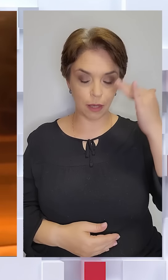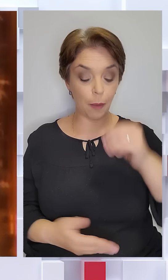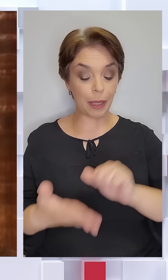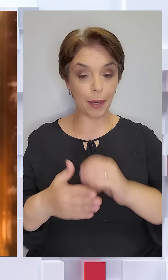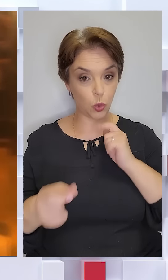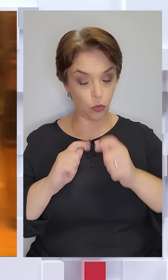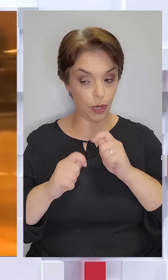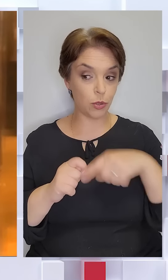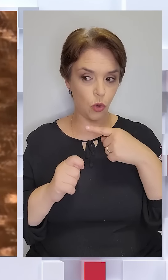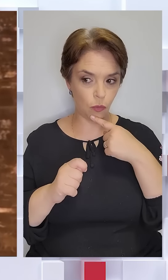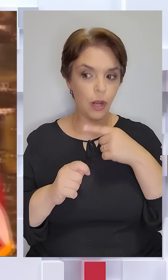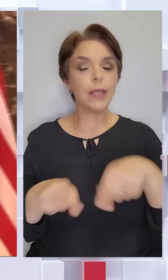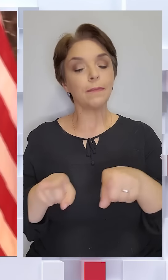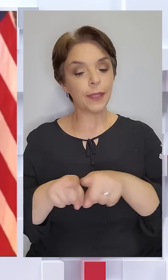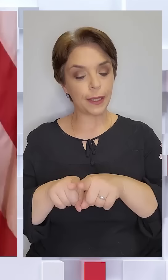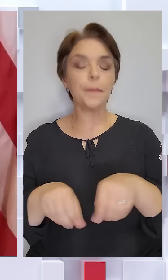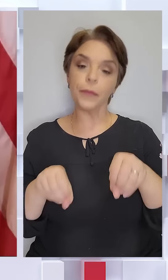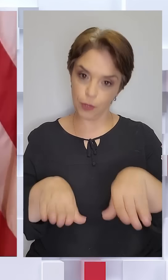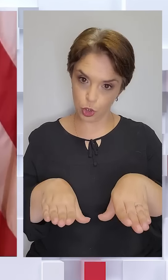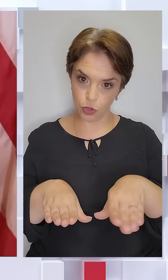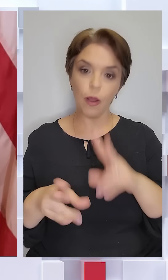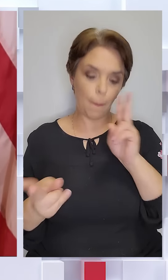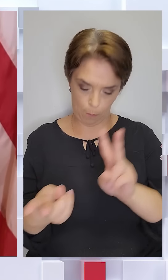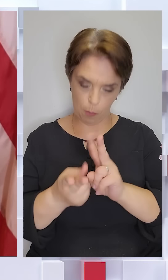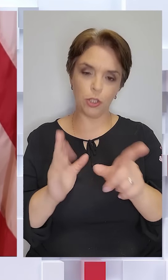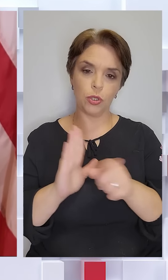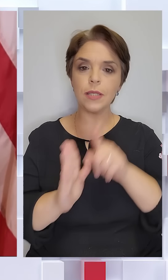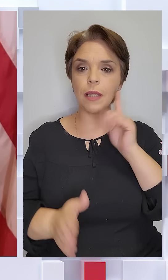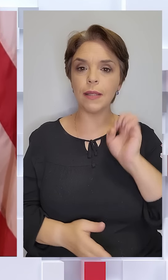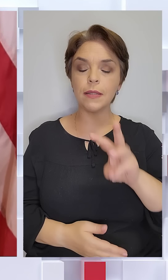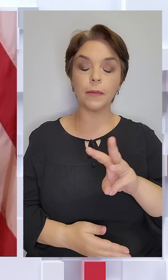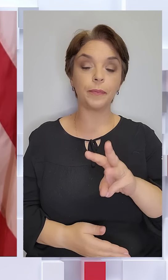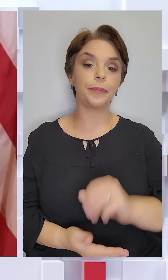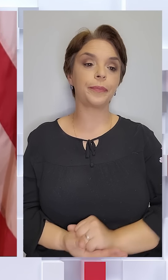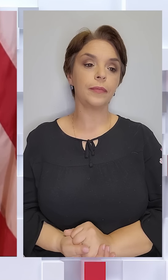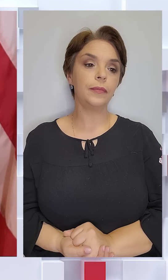на прес-конференції говорить, він таки вирішив побачитися із Зеленським.